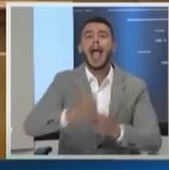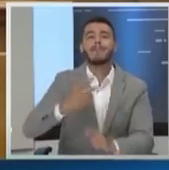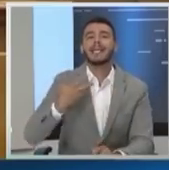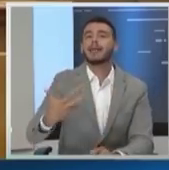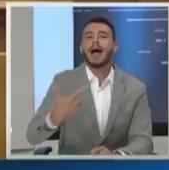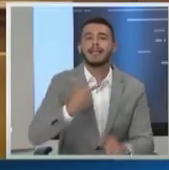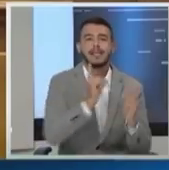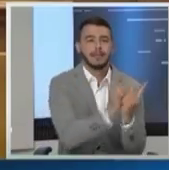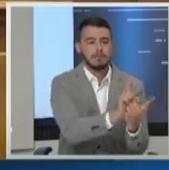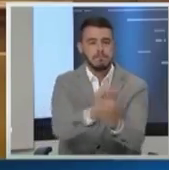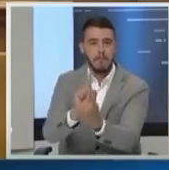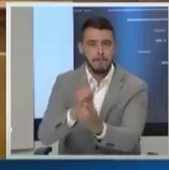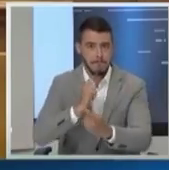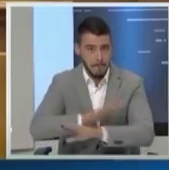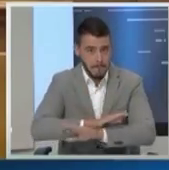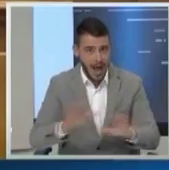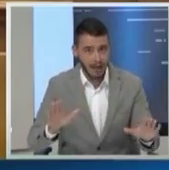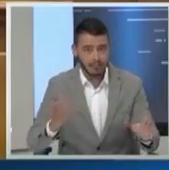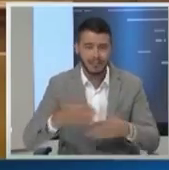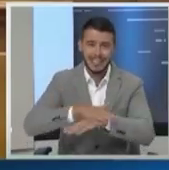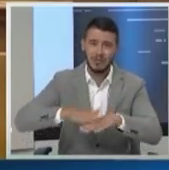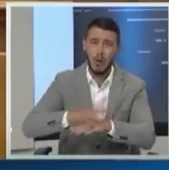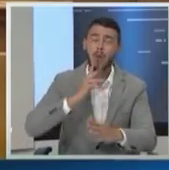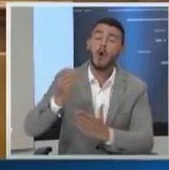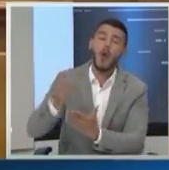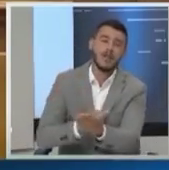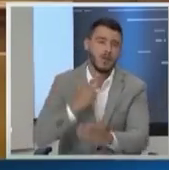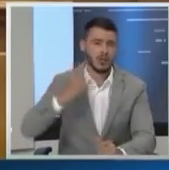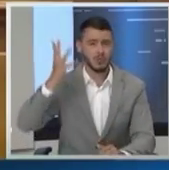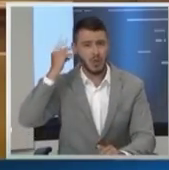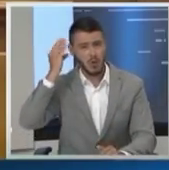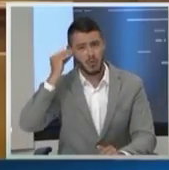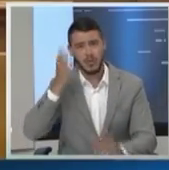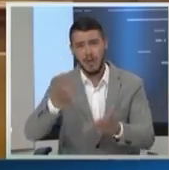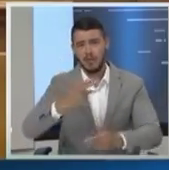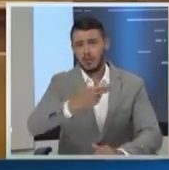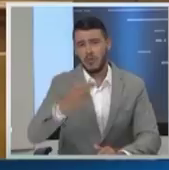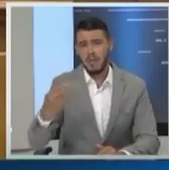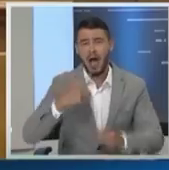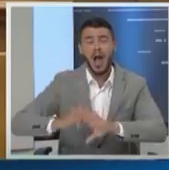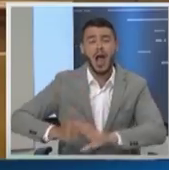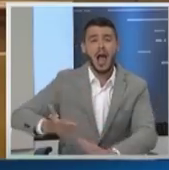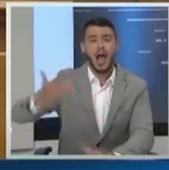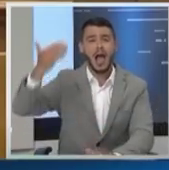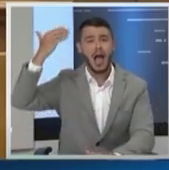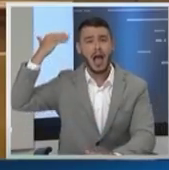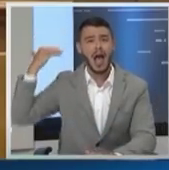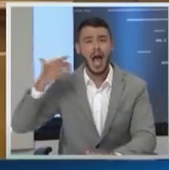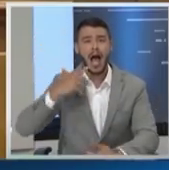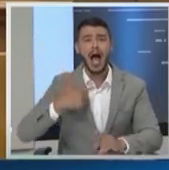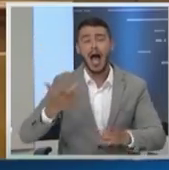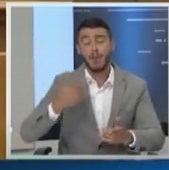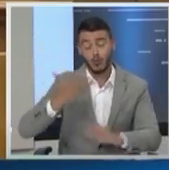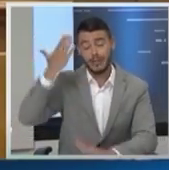Αδιάσυστο επιχείρημα, ομολογώ, χιλιοπεγμένο από την εποχή της περιβόητης γάτας των Ιμαλαΐων.